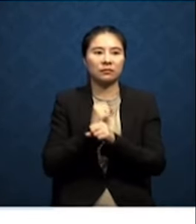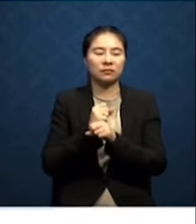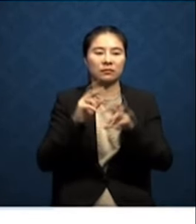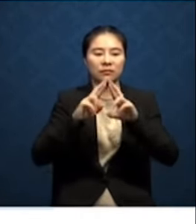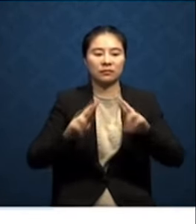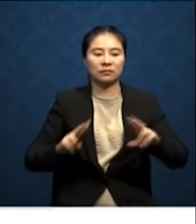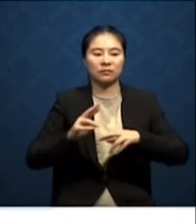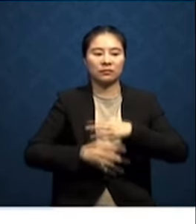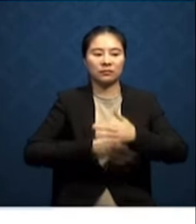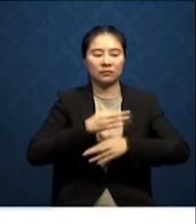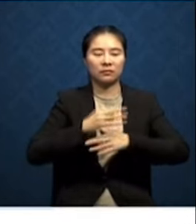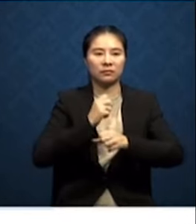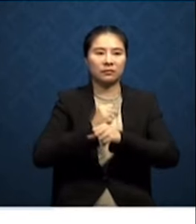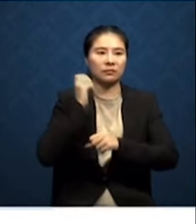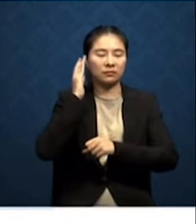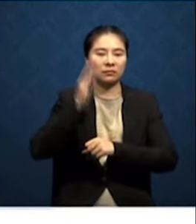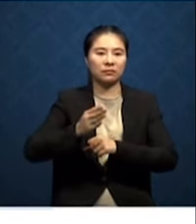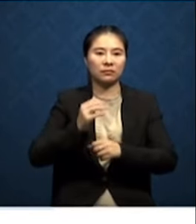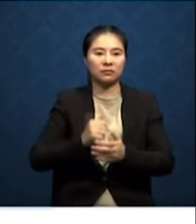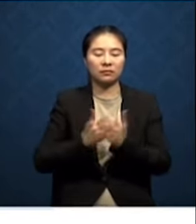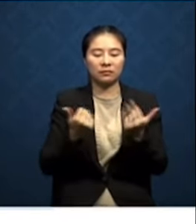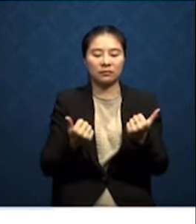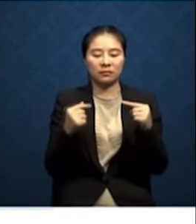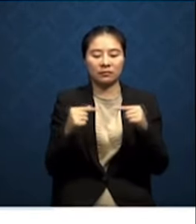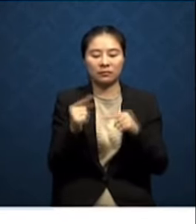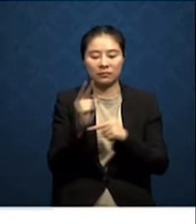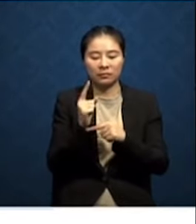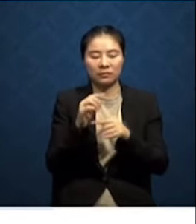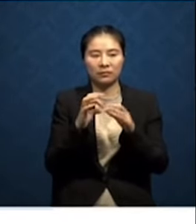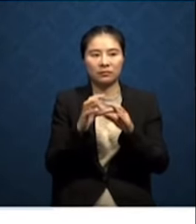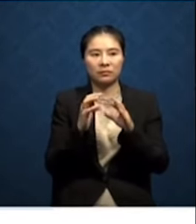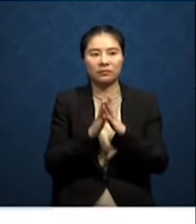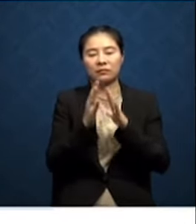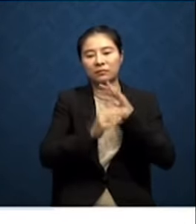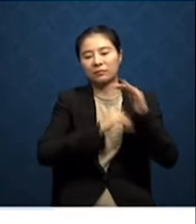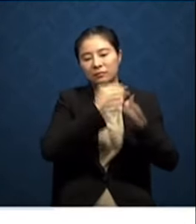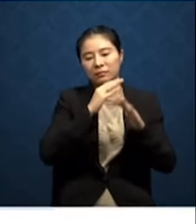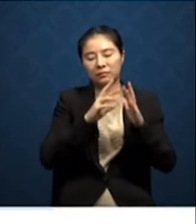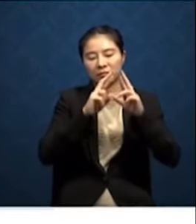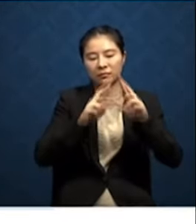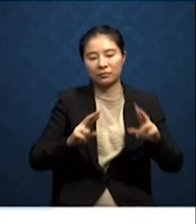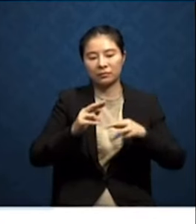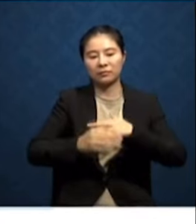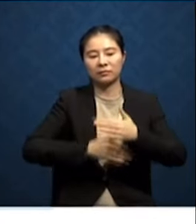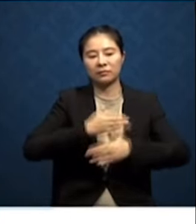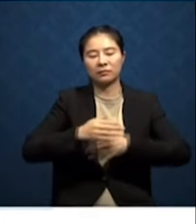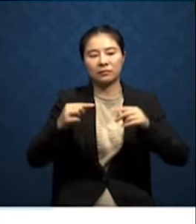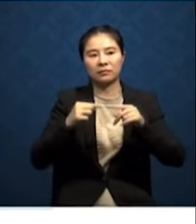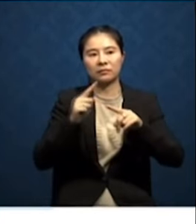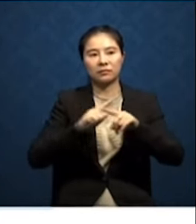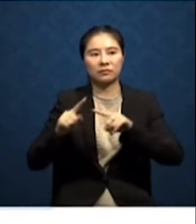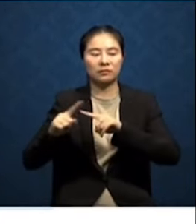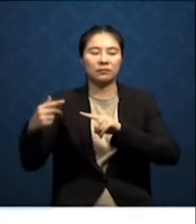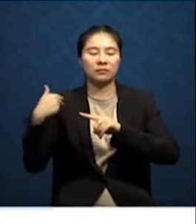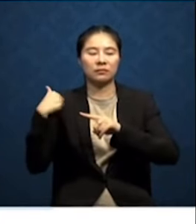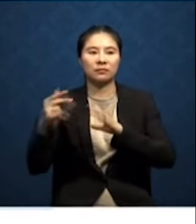ค้าที่อยู่ในระบบได้อีกต่อๆไปซึ่งวันนี้เนี่ยเราสามารถเดินหน้าไปถึงร้านค้าอีกหลายๆกลุ่มนะครับเราไม่ได้